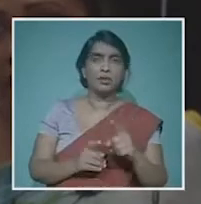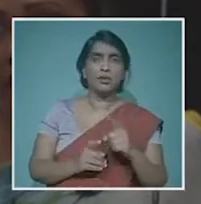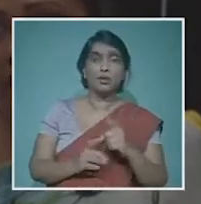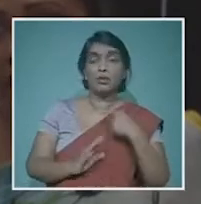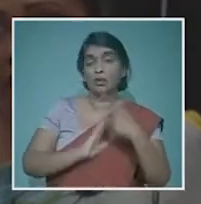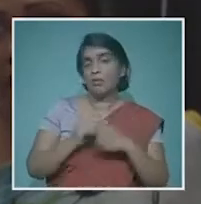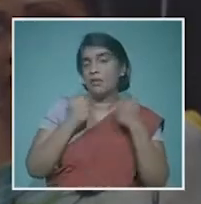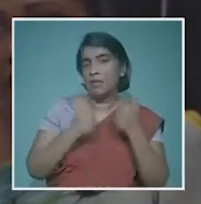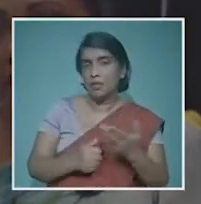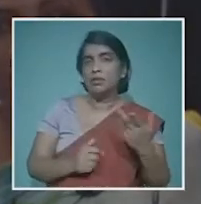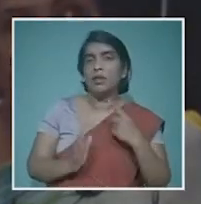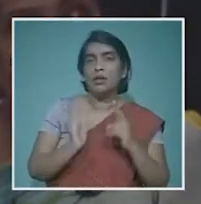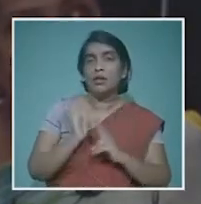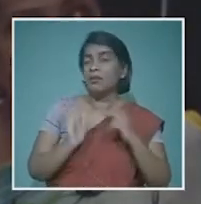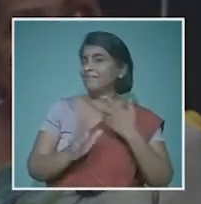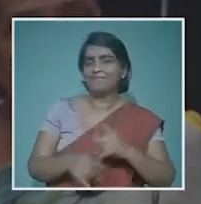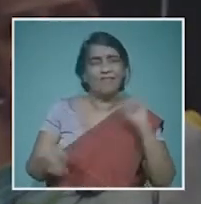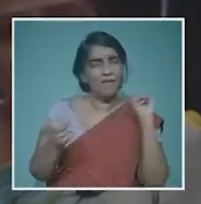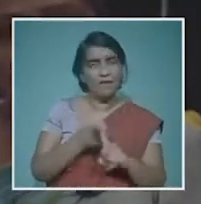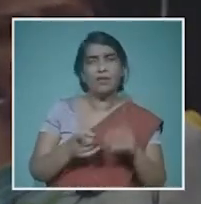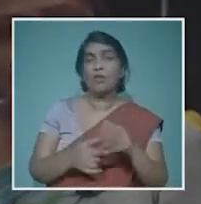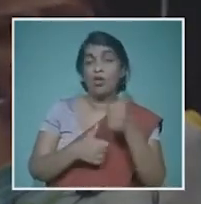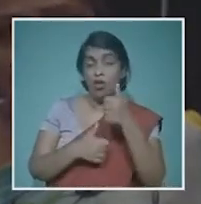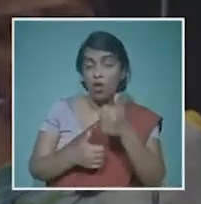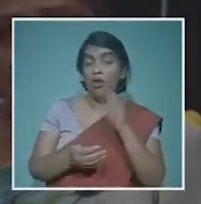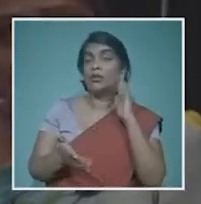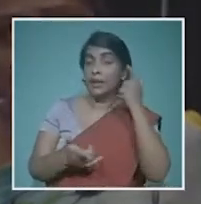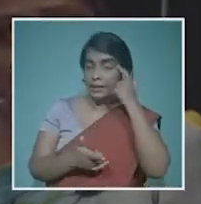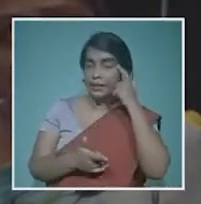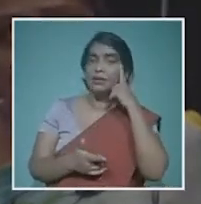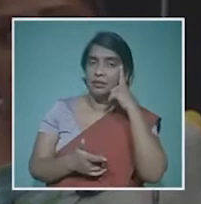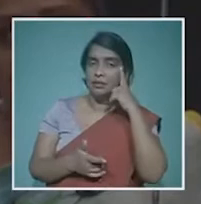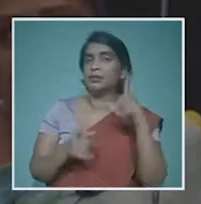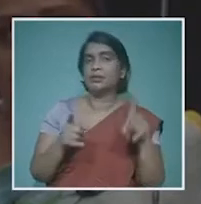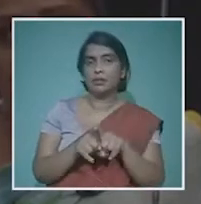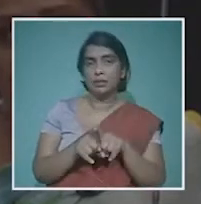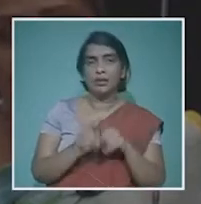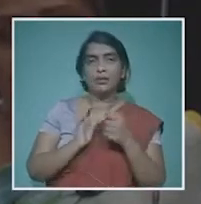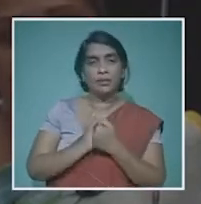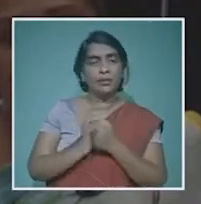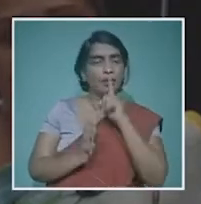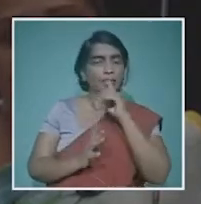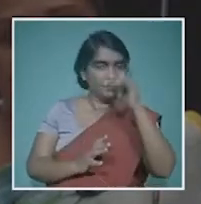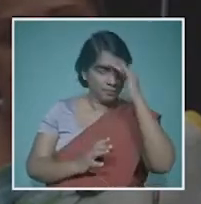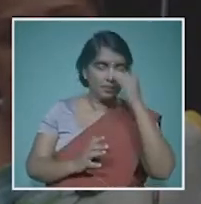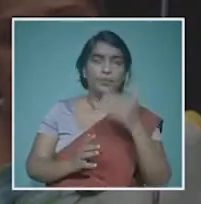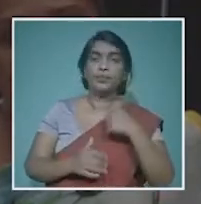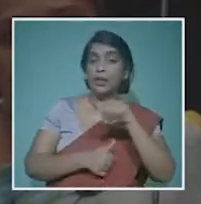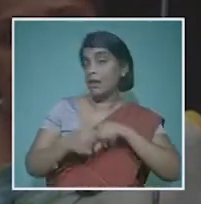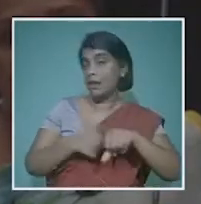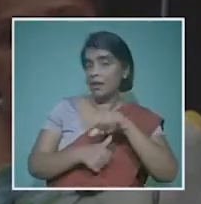වස්තු කියලා කියනවනේ. ජාතික හතුරෝ. මේක හොඳින් තියාගන්න ඕනේ හිතේ. ඒ නිසා ගරු කතානායකතුමනි